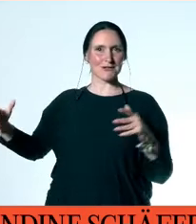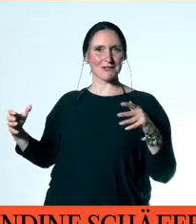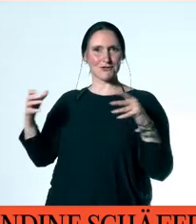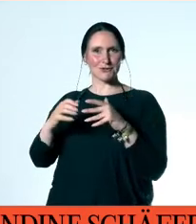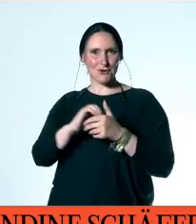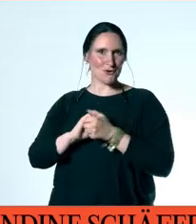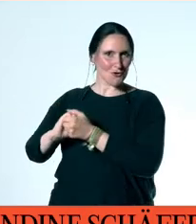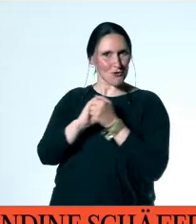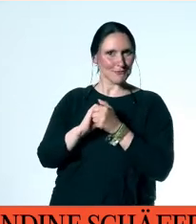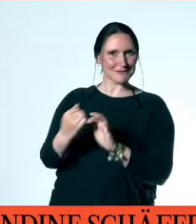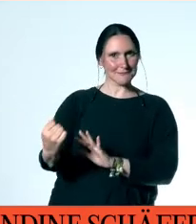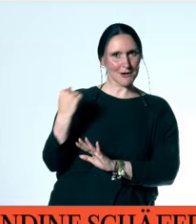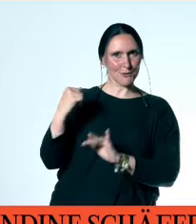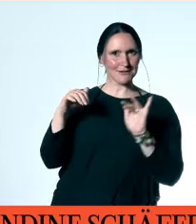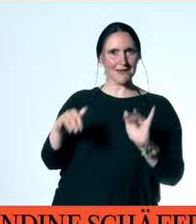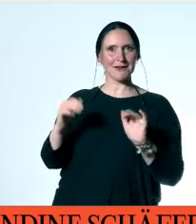Generationenwandel